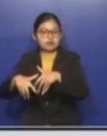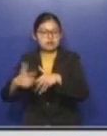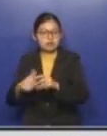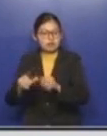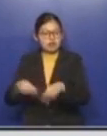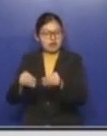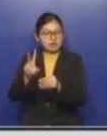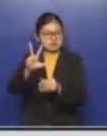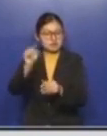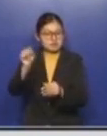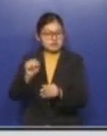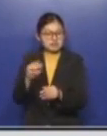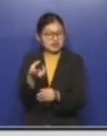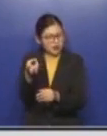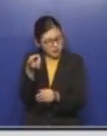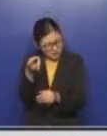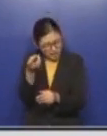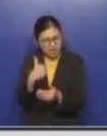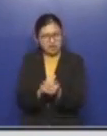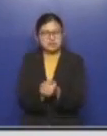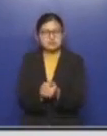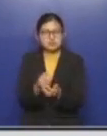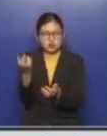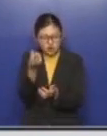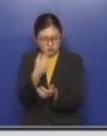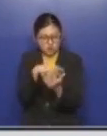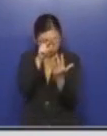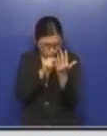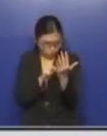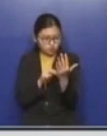3% นี่น้อยมากท่านประธานเป็นเรื่องจริงน้อยมากท่านไปดูเลย